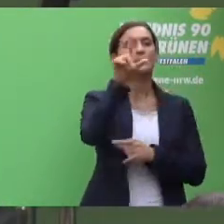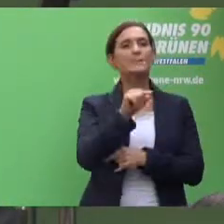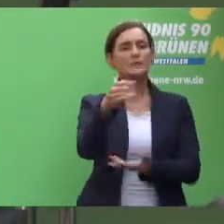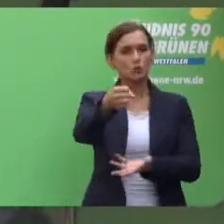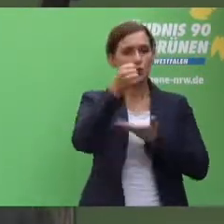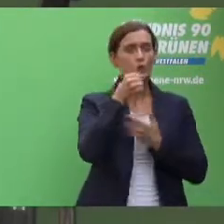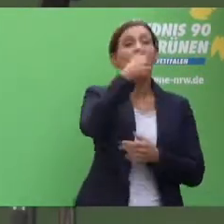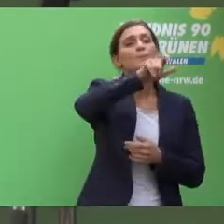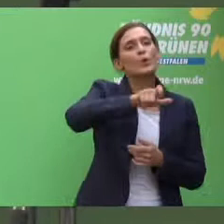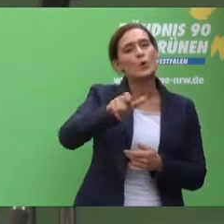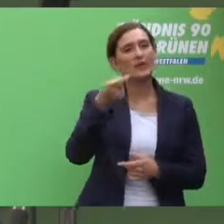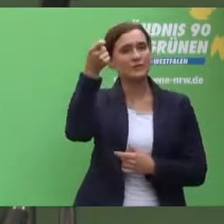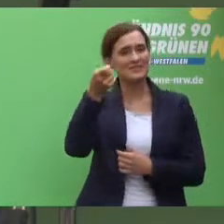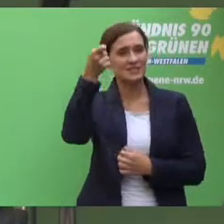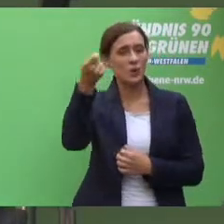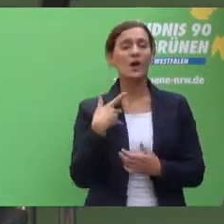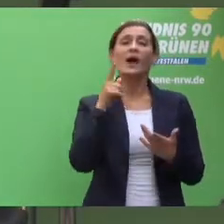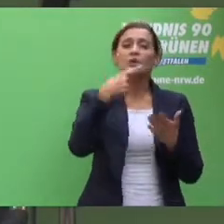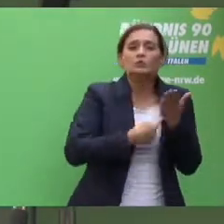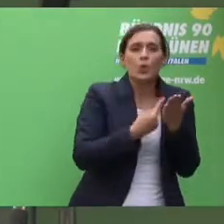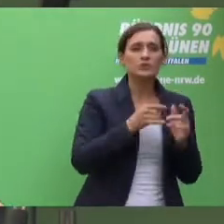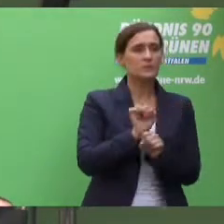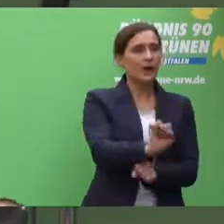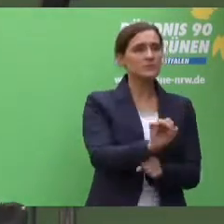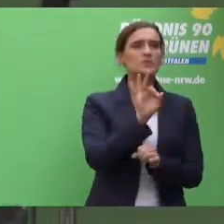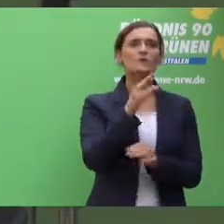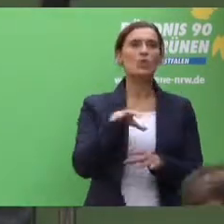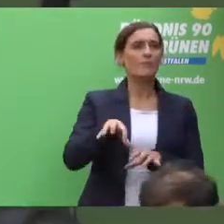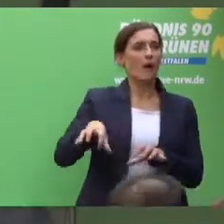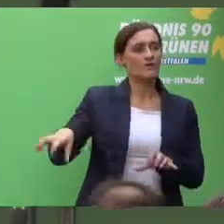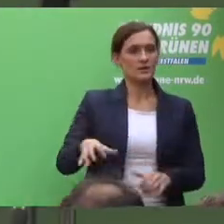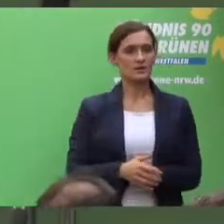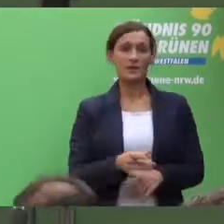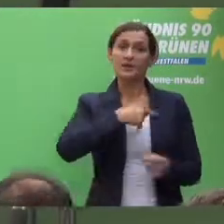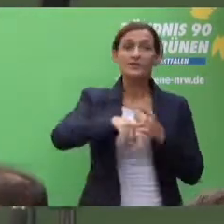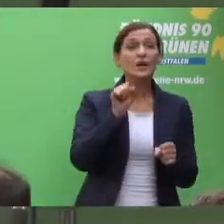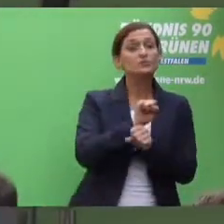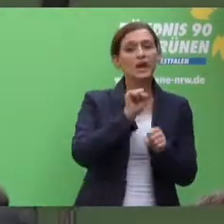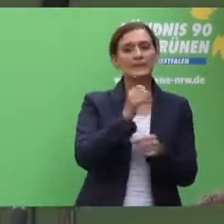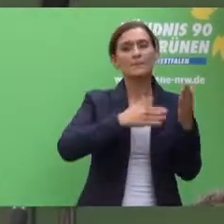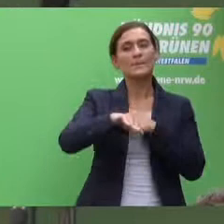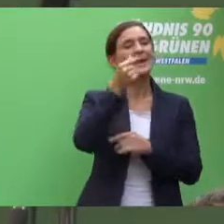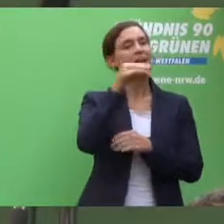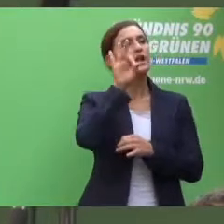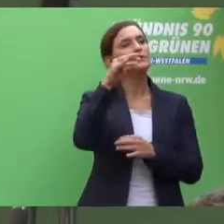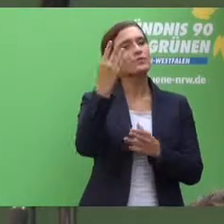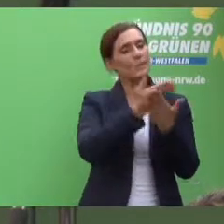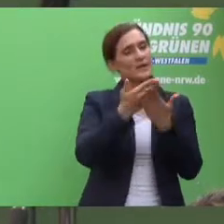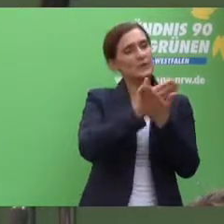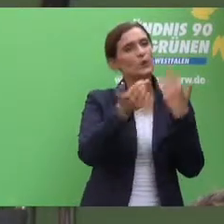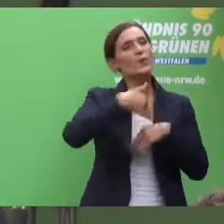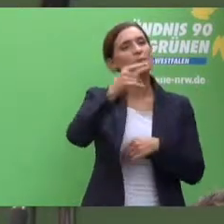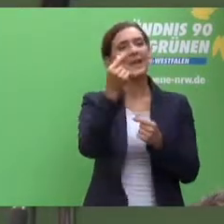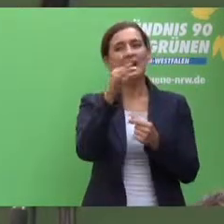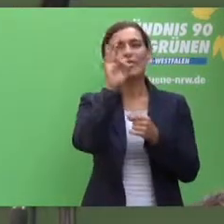Bürgerversicherung, eine Schuldenbremse für Banken gibt. Wir streiten dafür, dass es mehr Geld für Bildung und mehr Geld für Klimaschutz